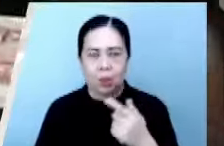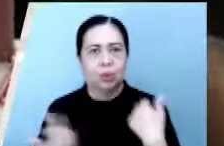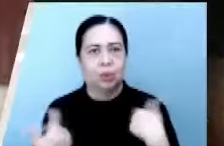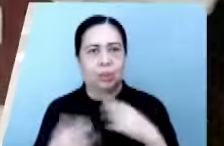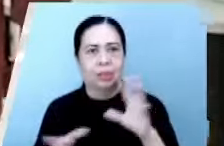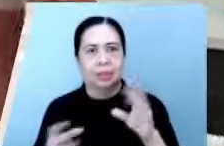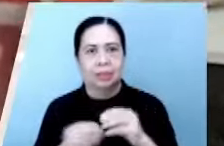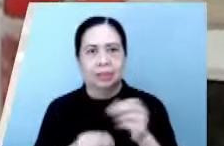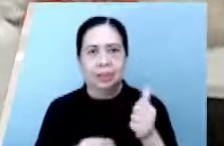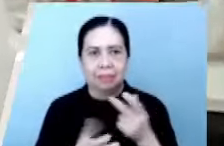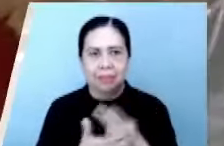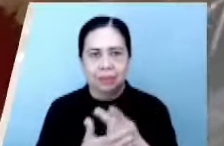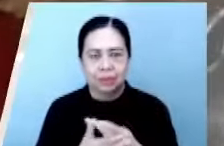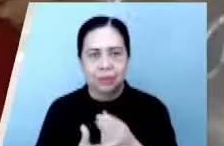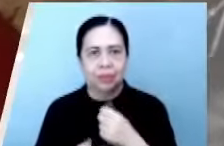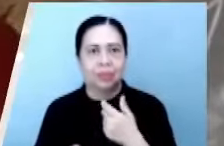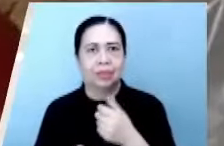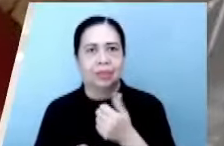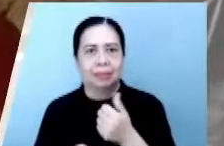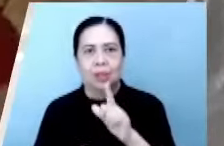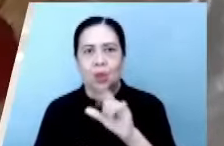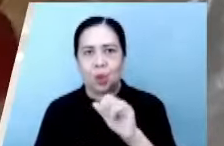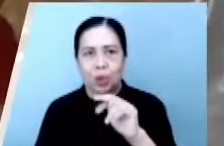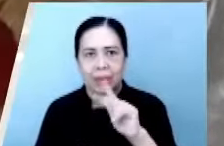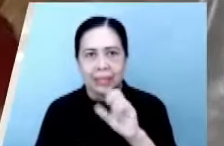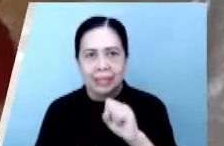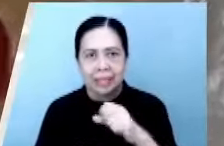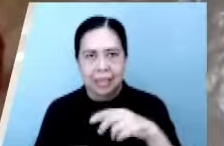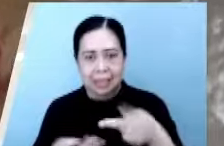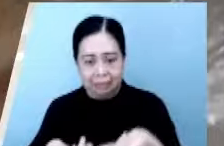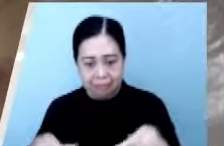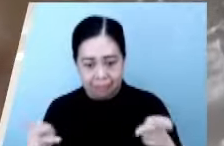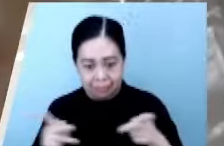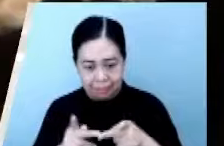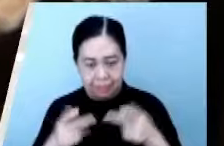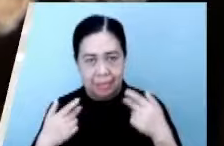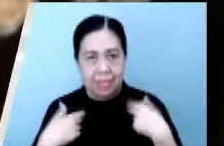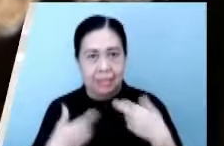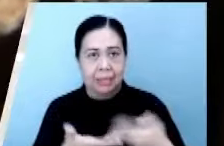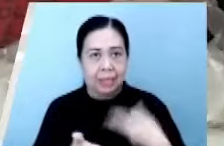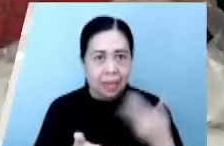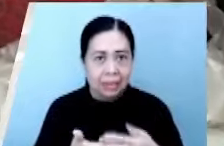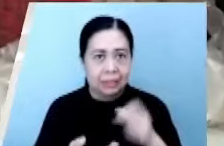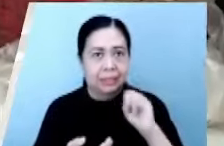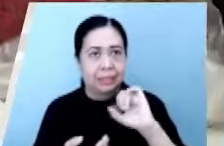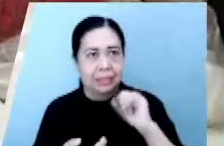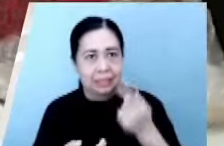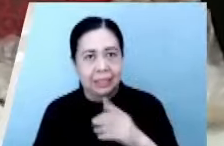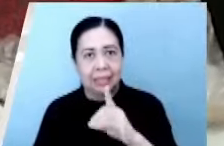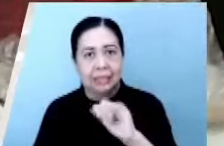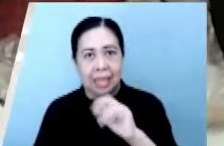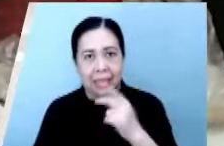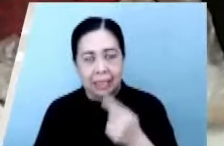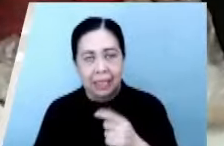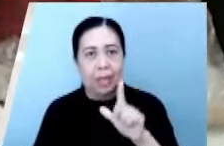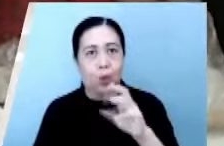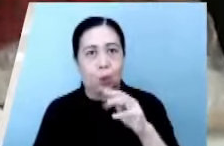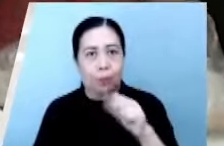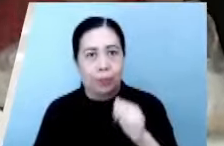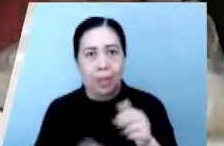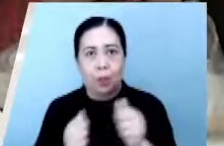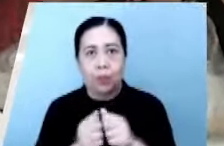ang kanilang longganisa. Plato naman na ito na meron ng kanin, sisig, daing, lumpia at meron ng itlog, halagang